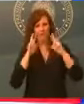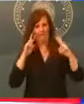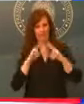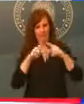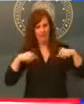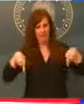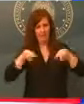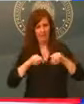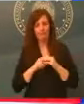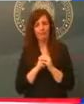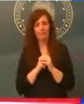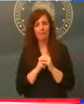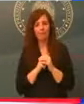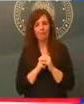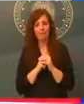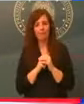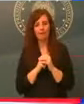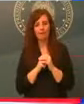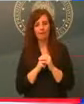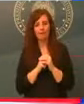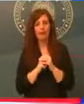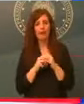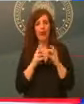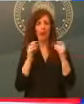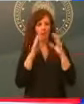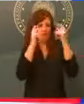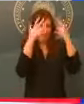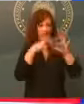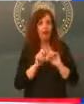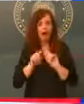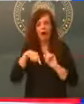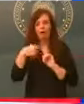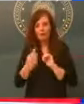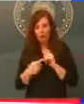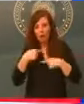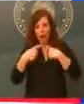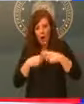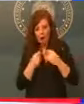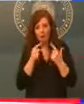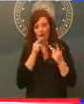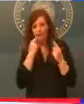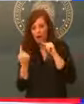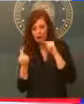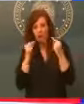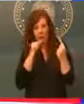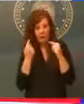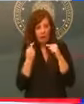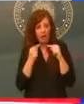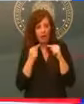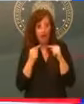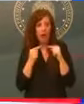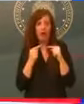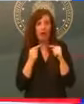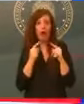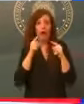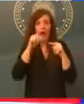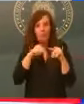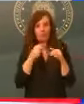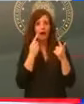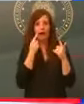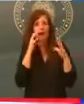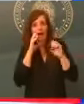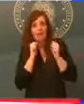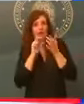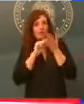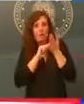ci siamo poi fermati a discutere di alcune questioni più importanti ci siamo dati un aggiornamento anche sulla scuola è una